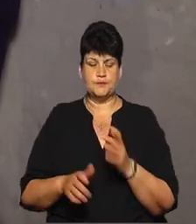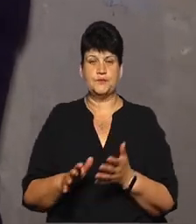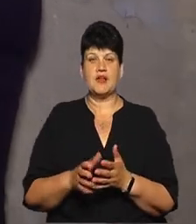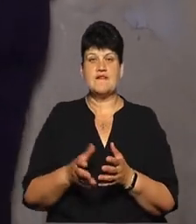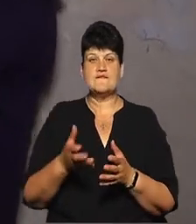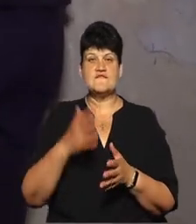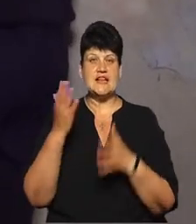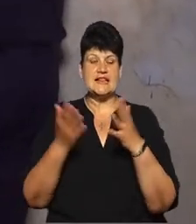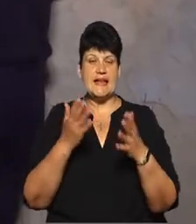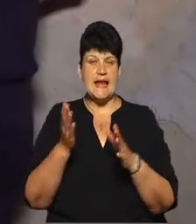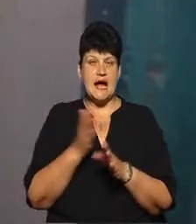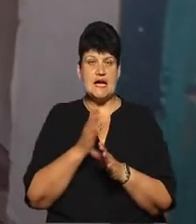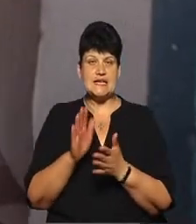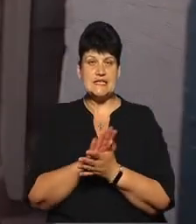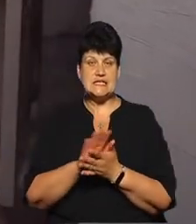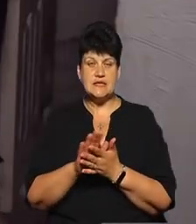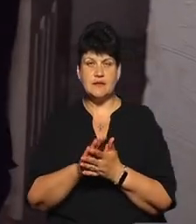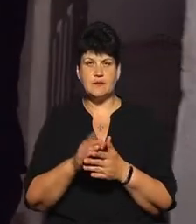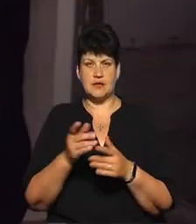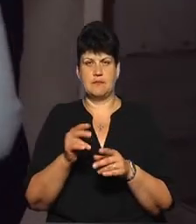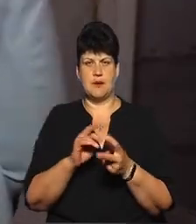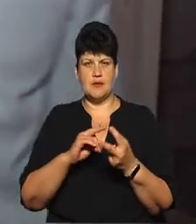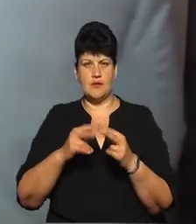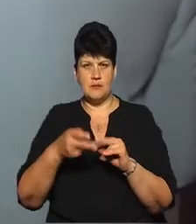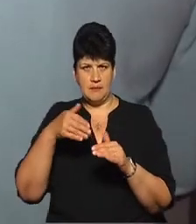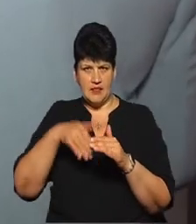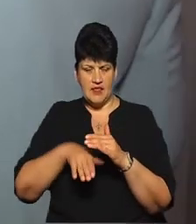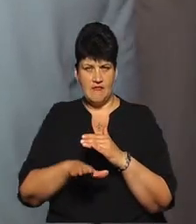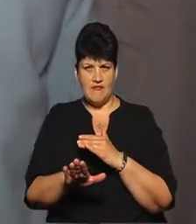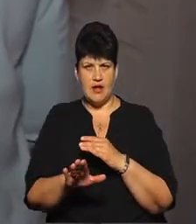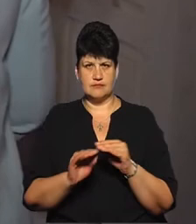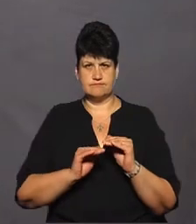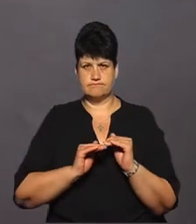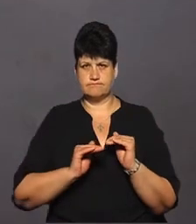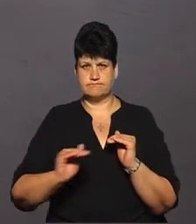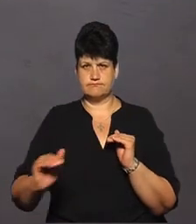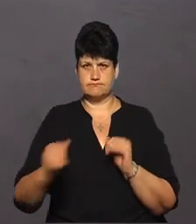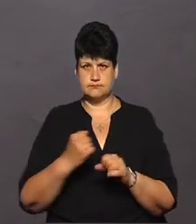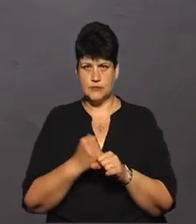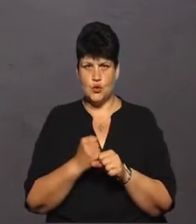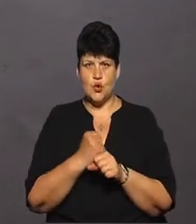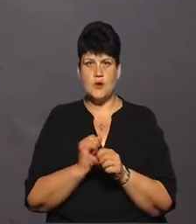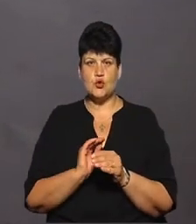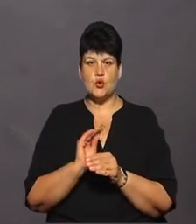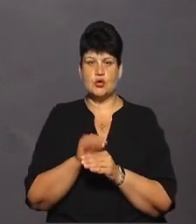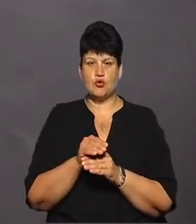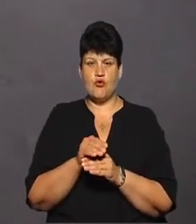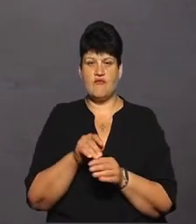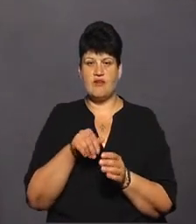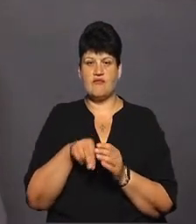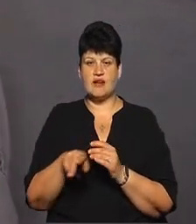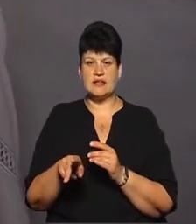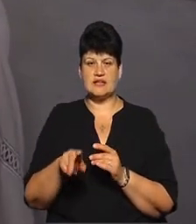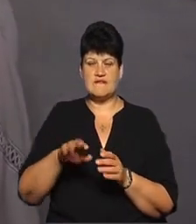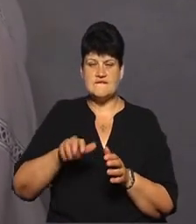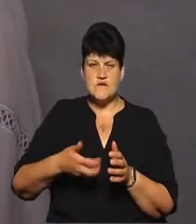школі переобладнали в укриття підвал. Там вирівняли підлогу і роблять додатковий вихід. Доволі глибоко вкопалися і треба